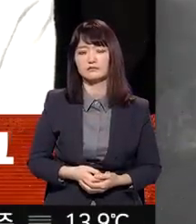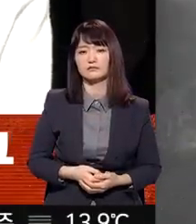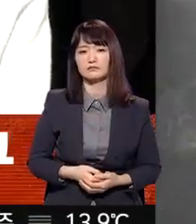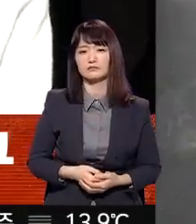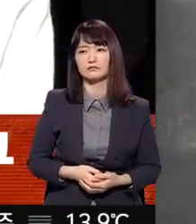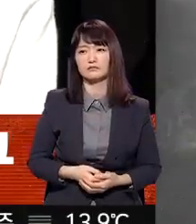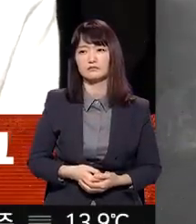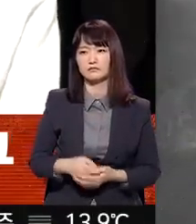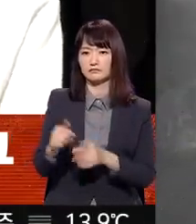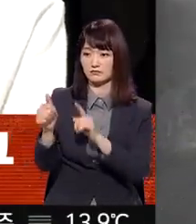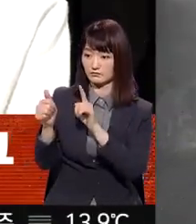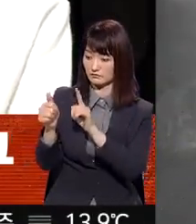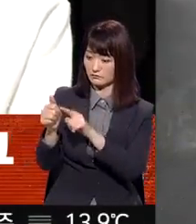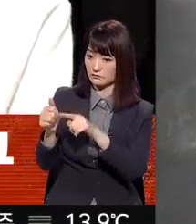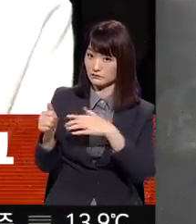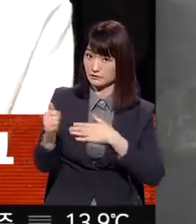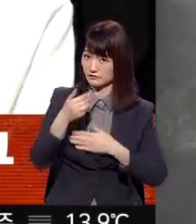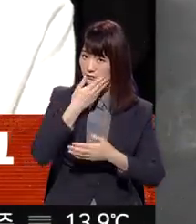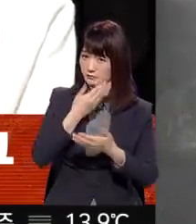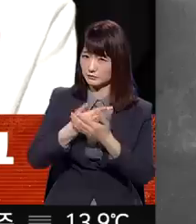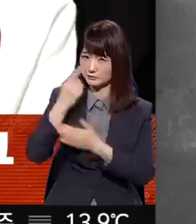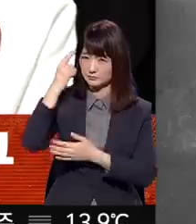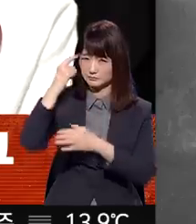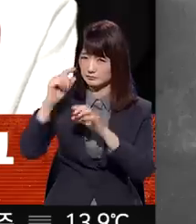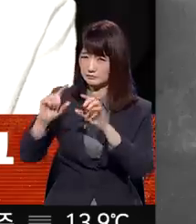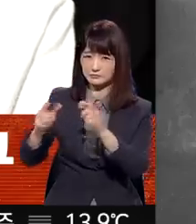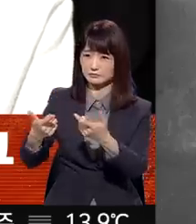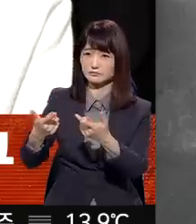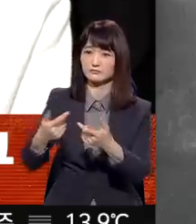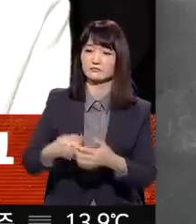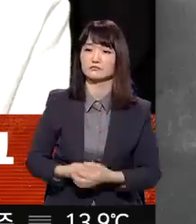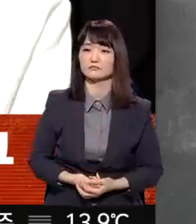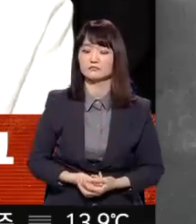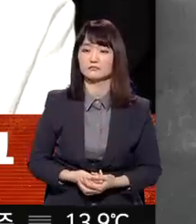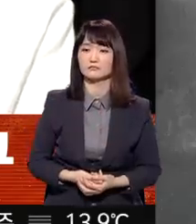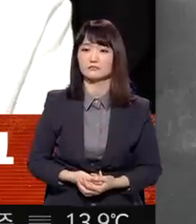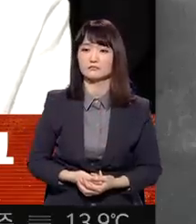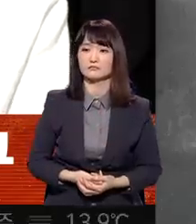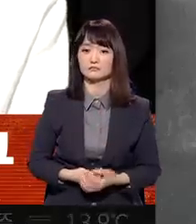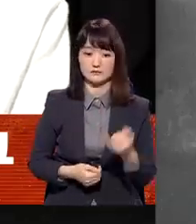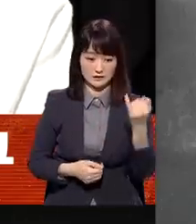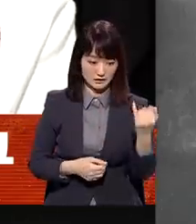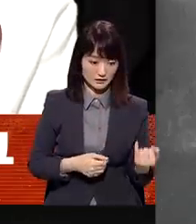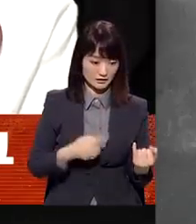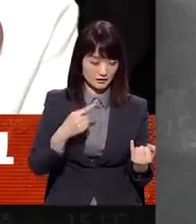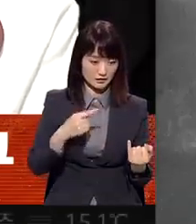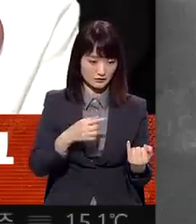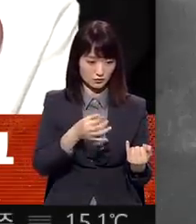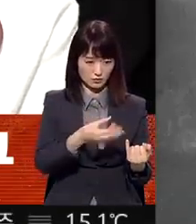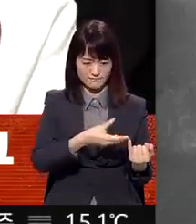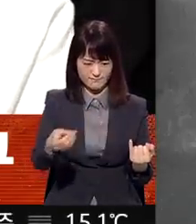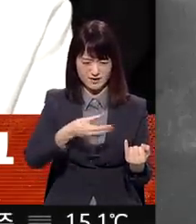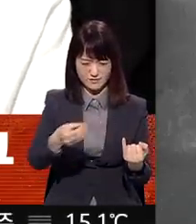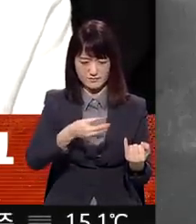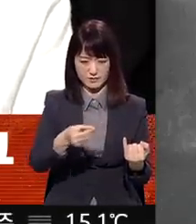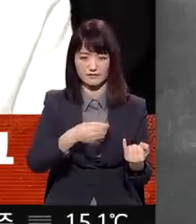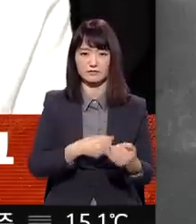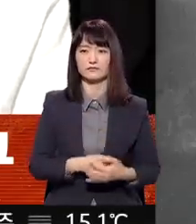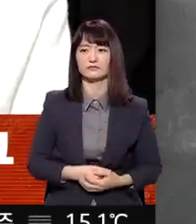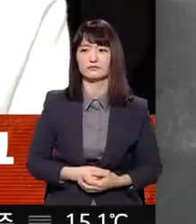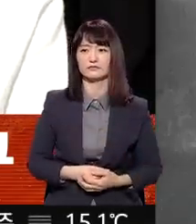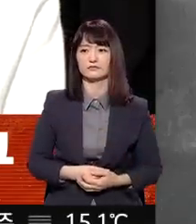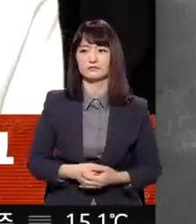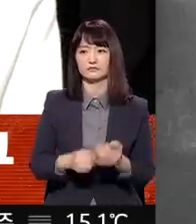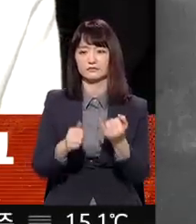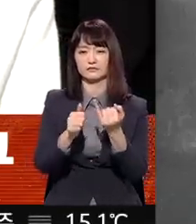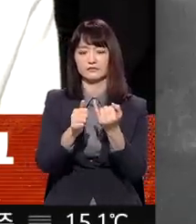뭐 너는 나를 소용하게 여겨주지 않잖아 뭐 이렇게 얘기를 했다고 더군다나 하니까 자기 여동생까지 이렇게 했는데 네, 그러니까 지금 믿지